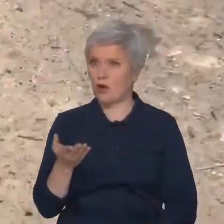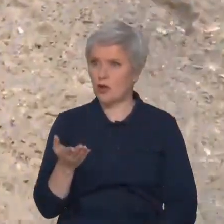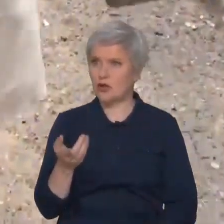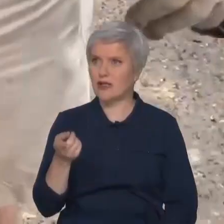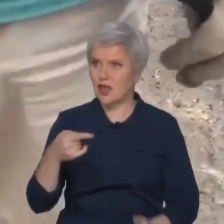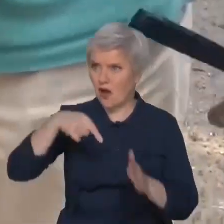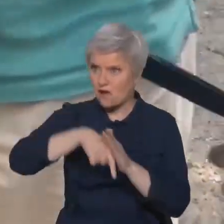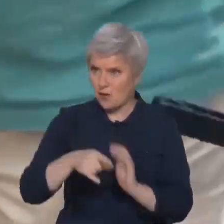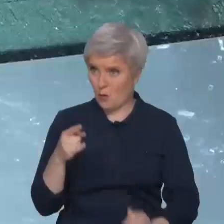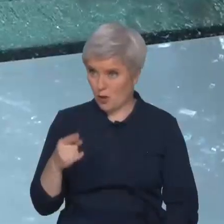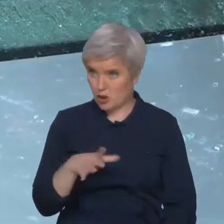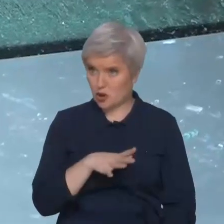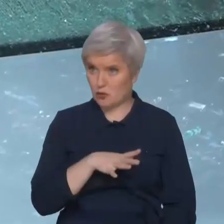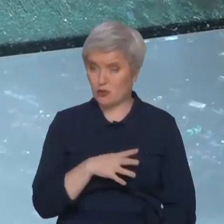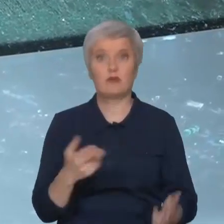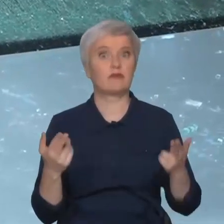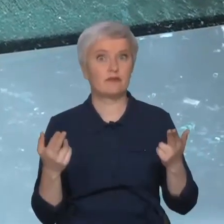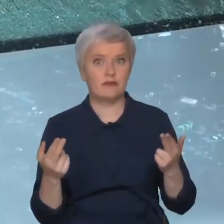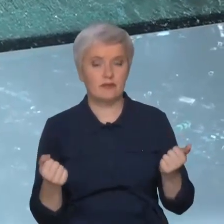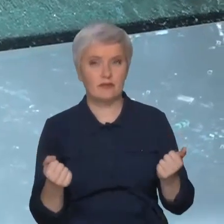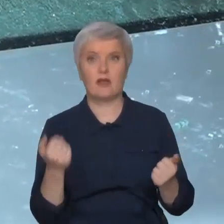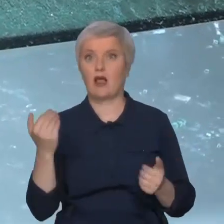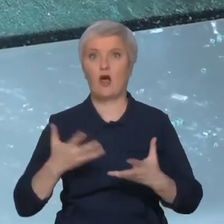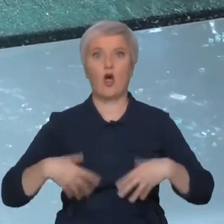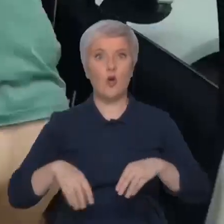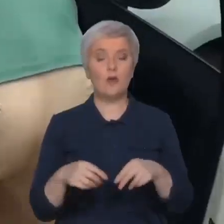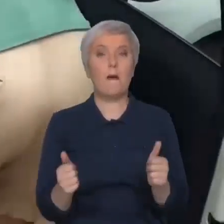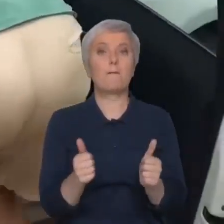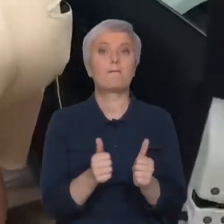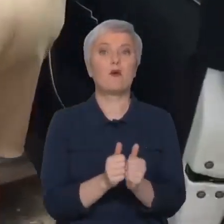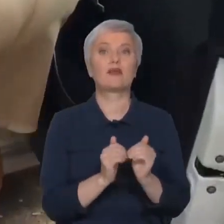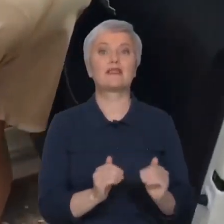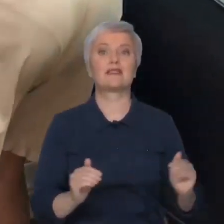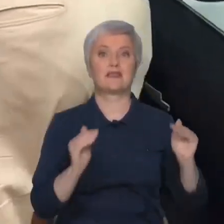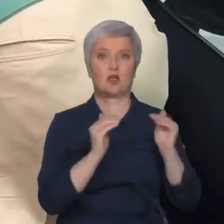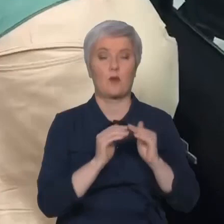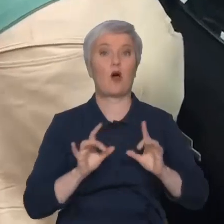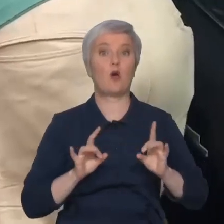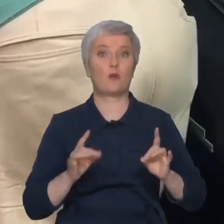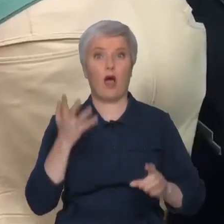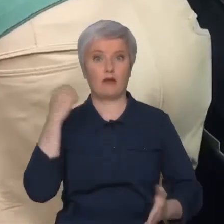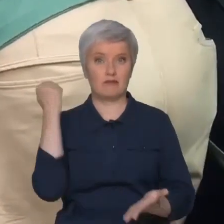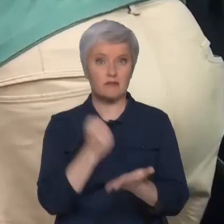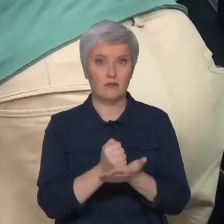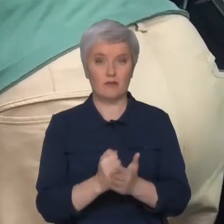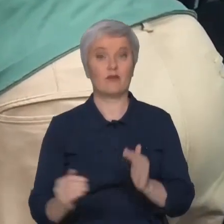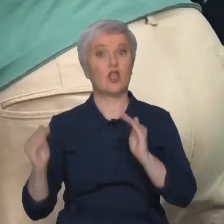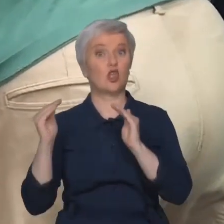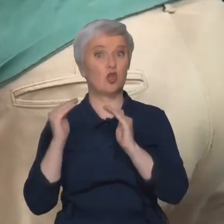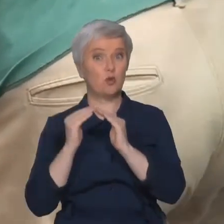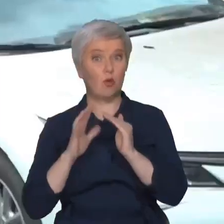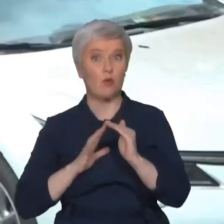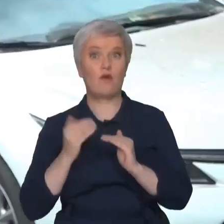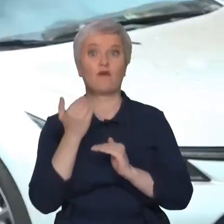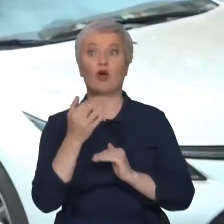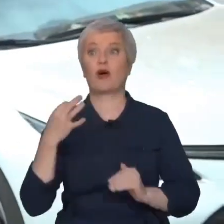машині дістали, так? Родина цього чоловіка живе поряд з дитсадком. Розповідає, в момент прильоту ракети вдома був його